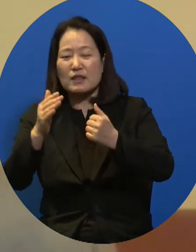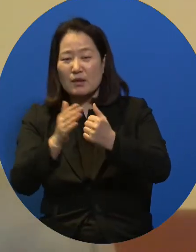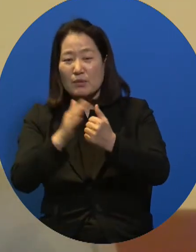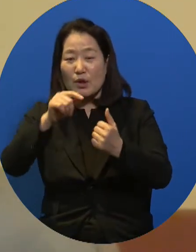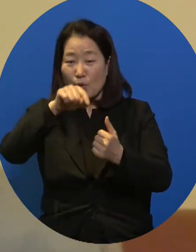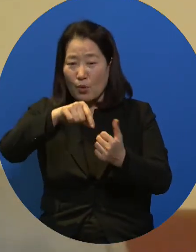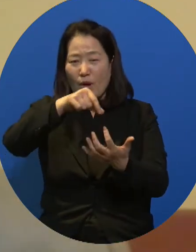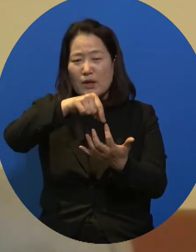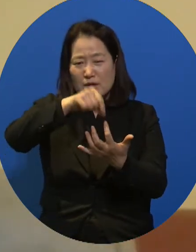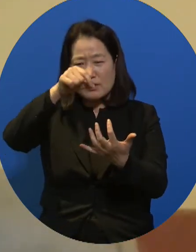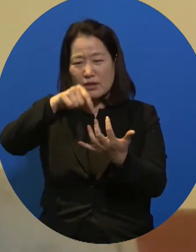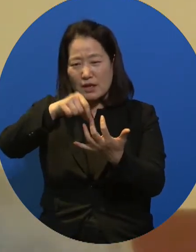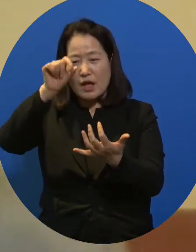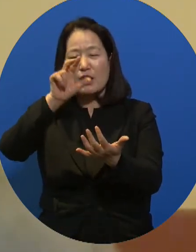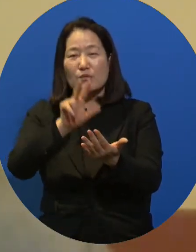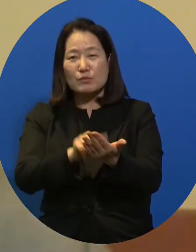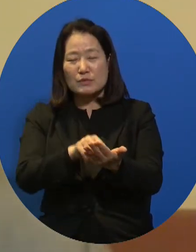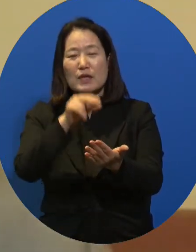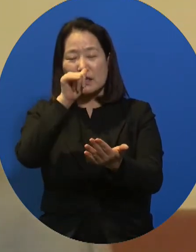함으로써 결국